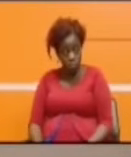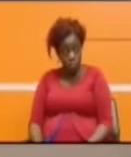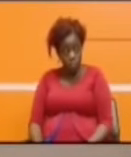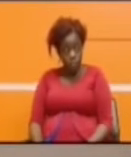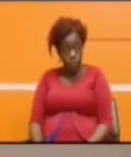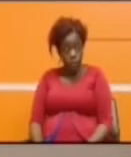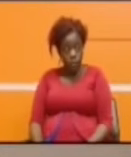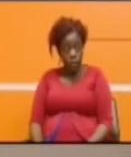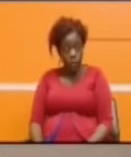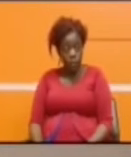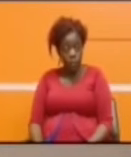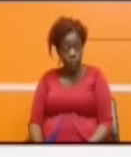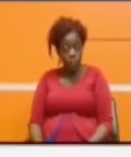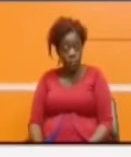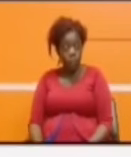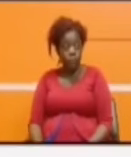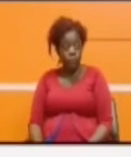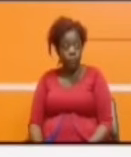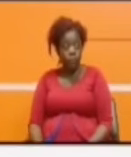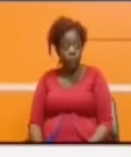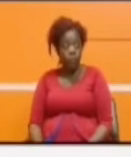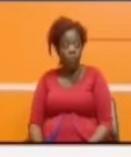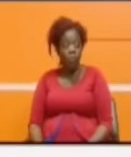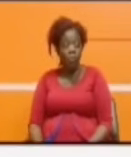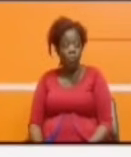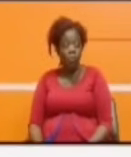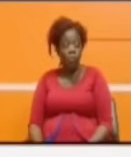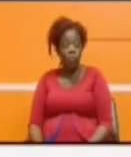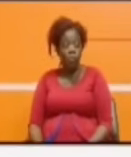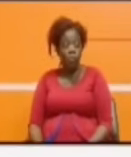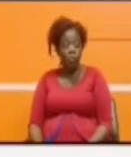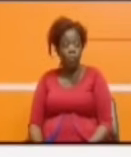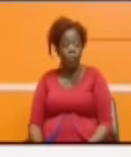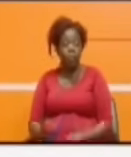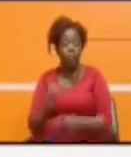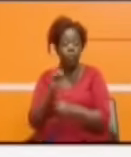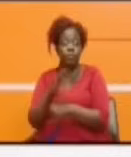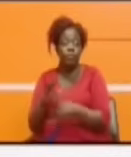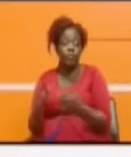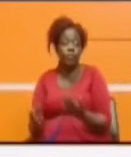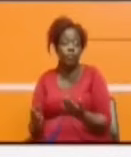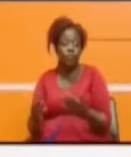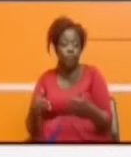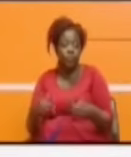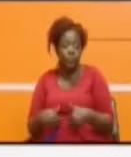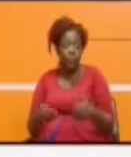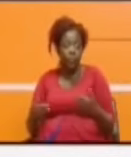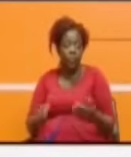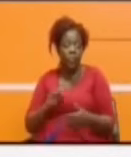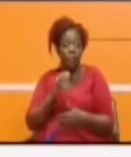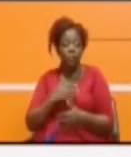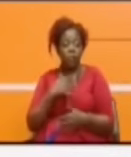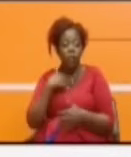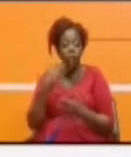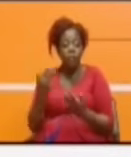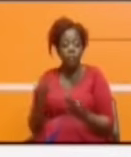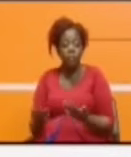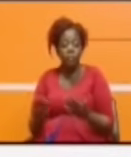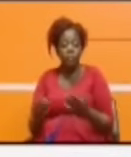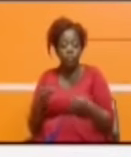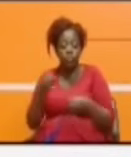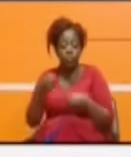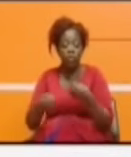nkuba emira yeegya kyene emira niyeteeka ku mukyala omuto omukyala akyagala